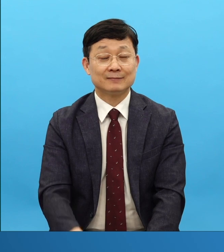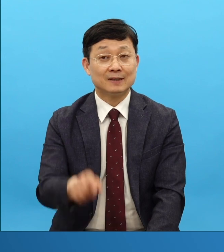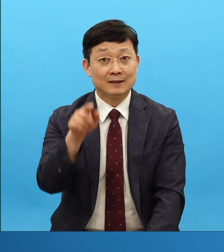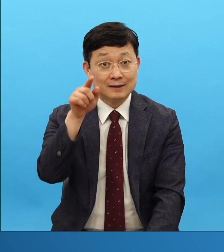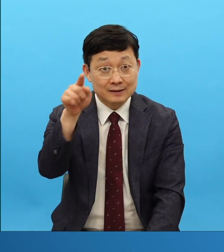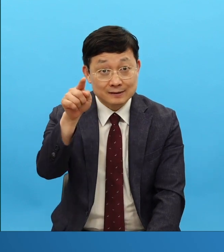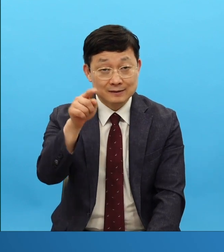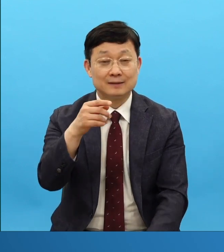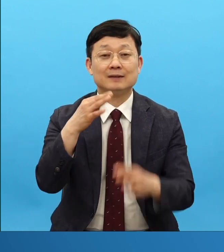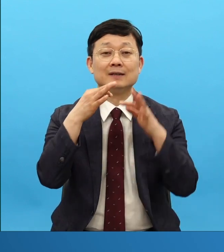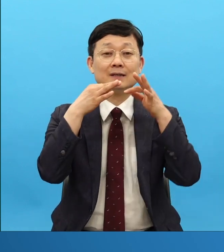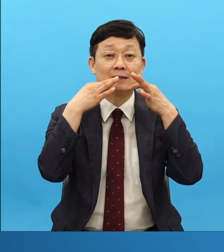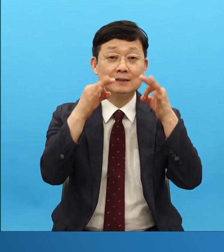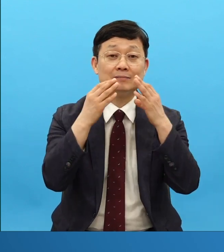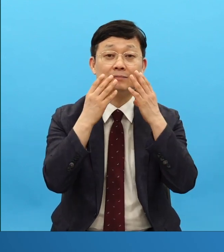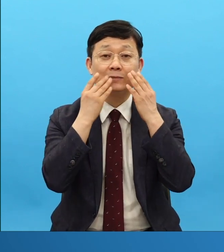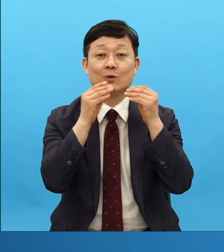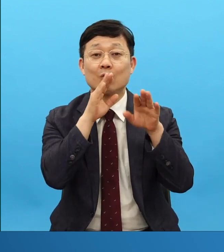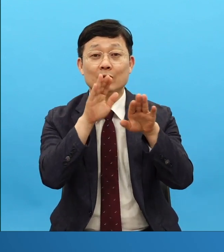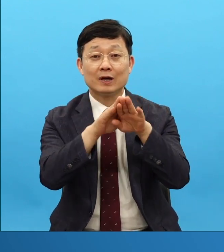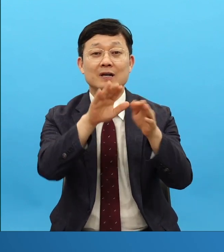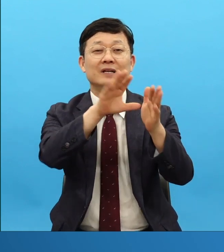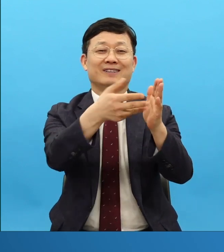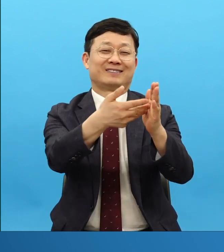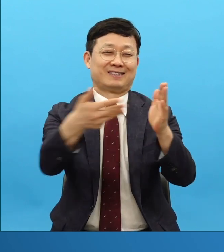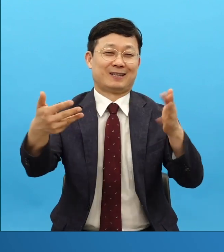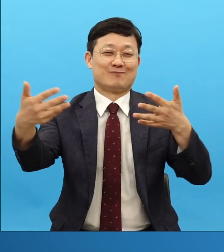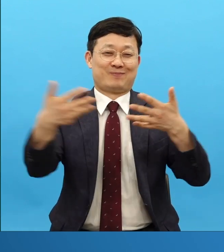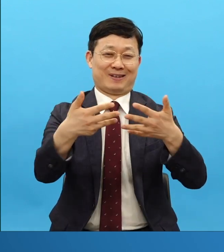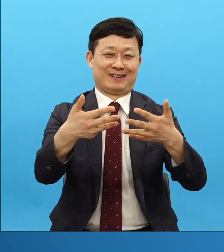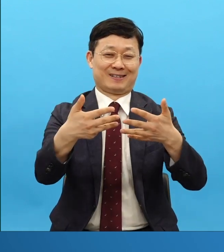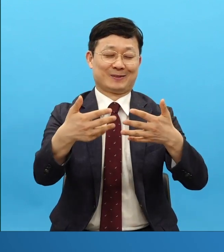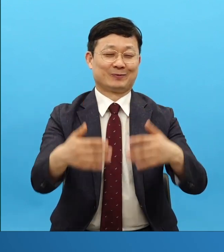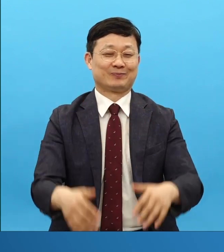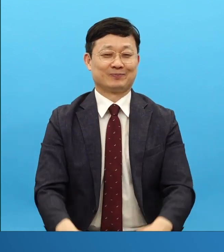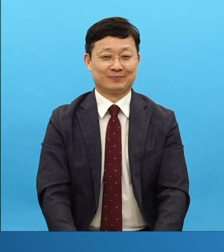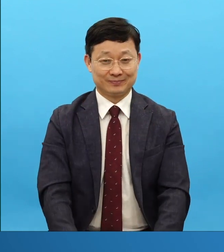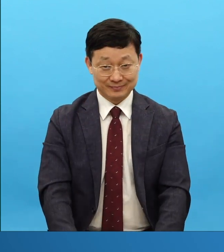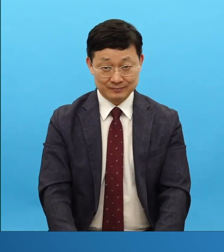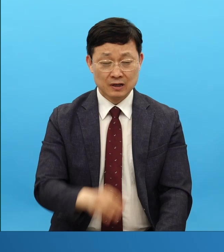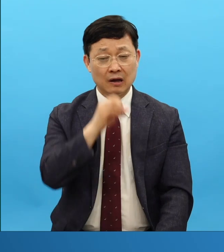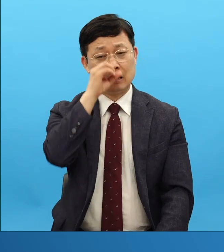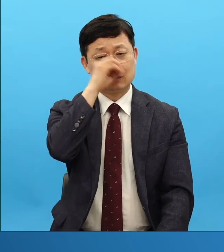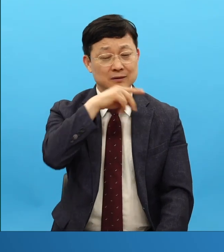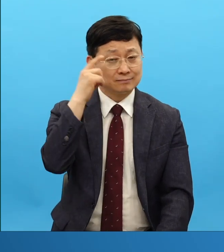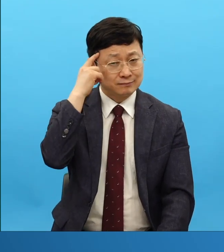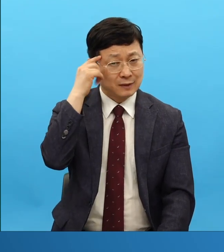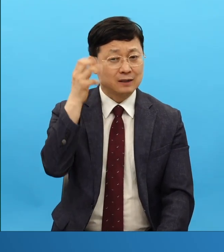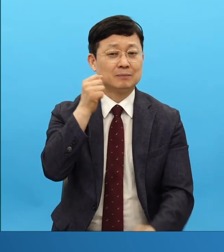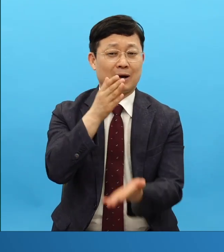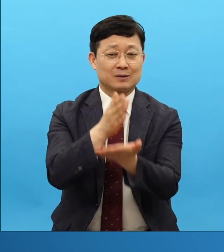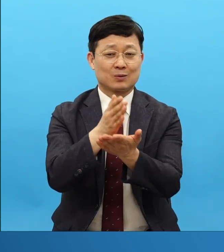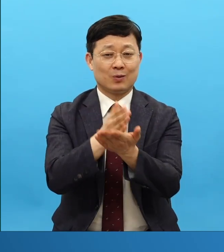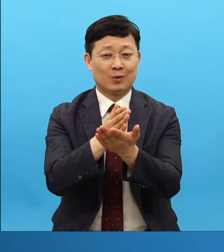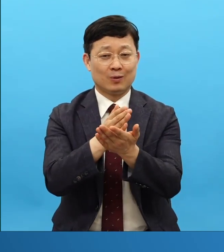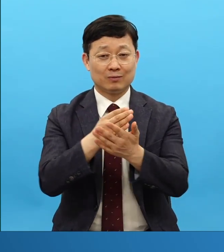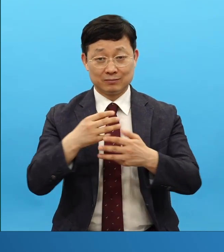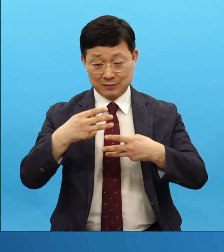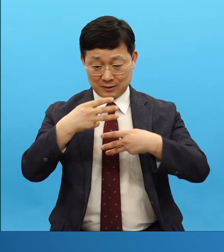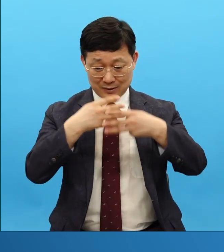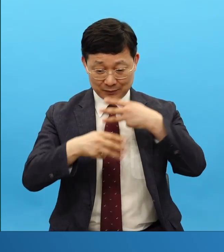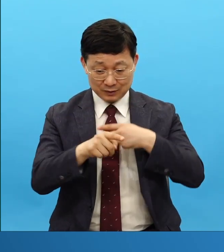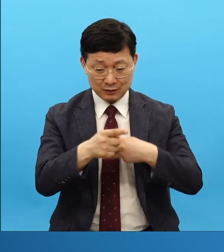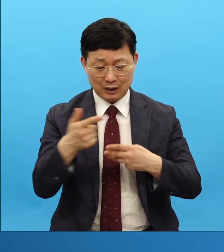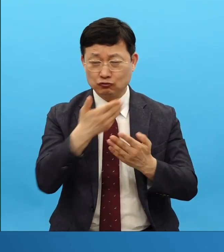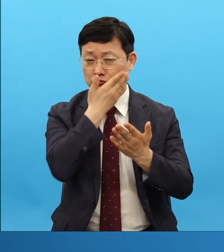금토일 시대라. This is what we call a 3-day weekend age. 그냥 생각하지 마시고요. 렘넌트에게